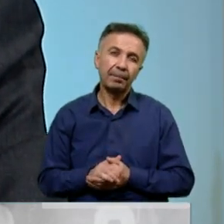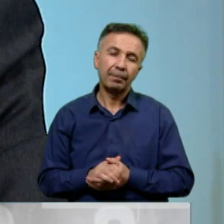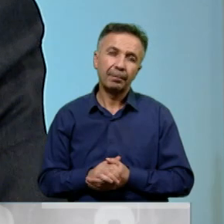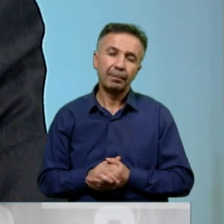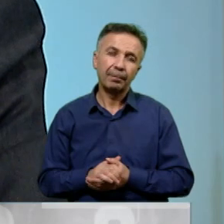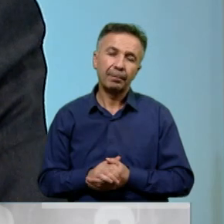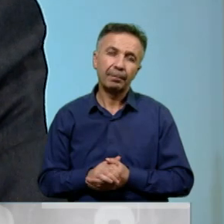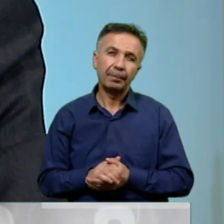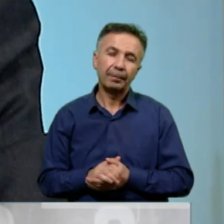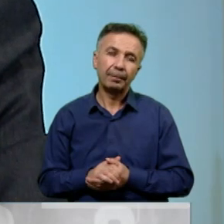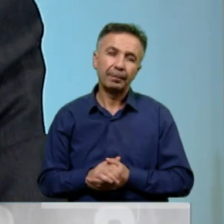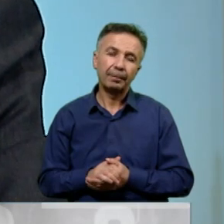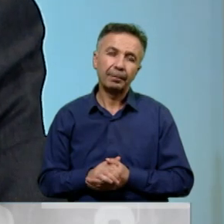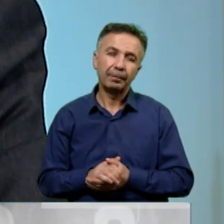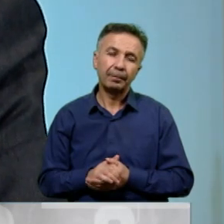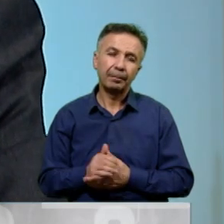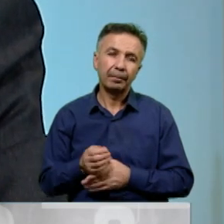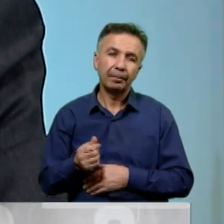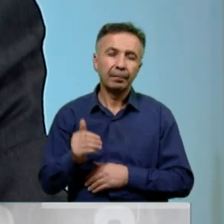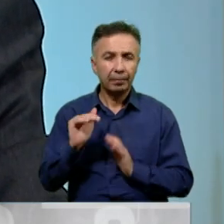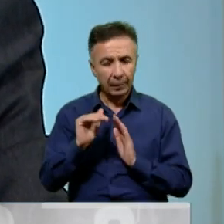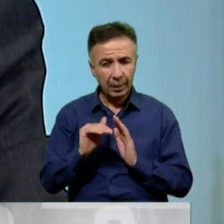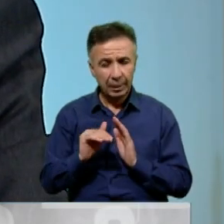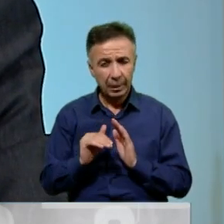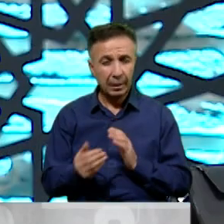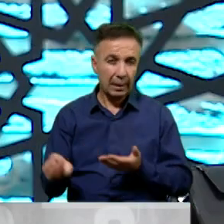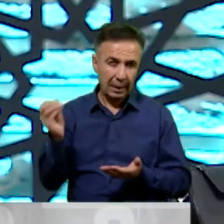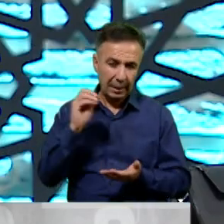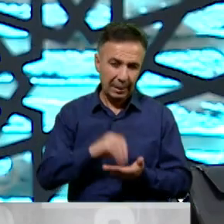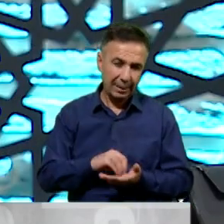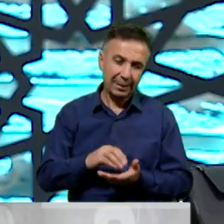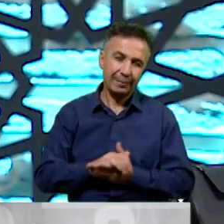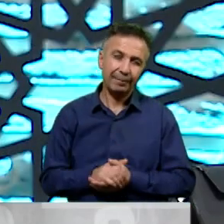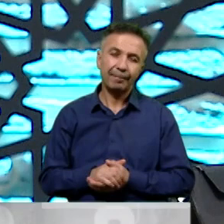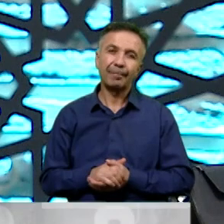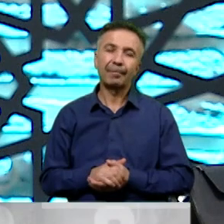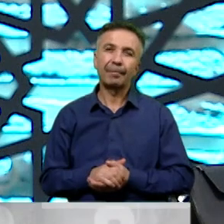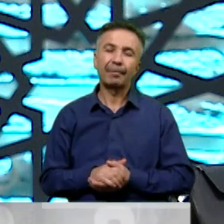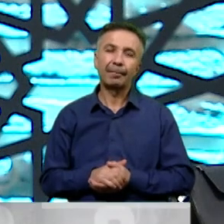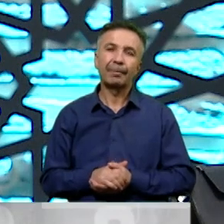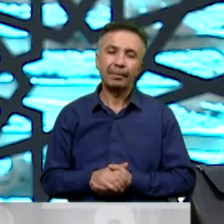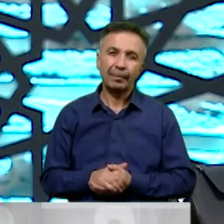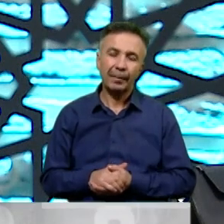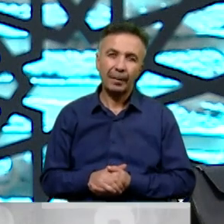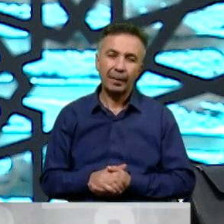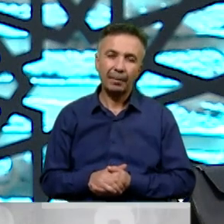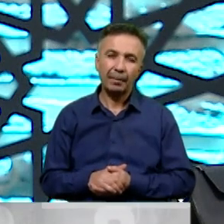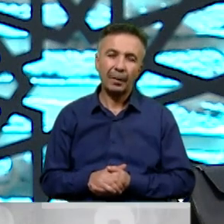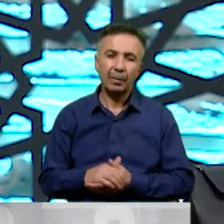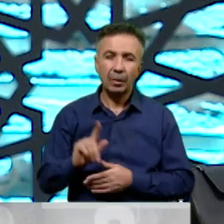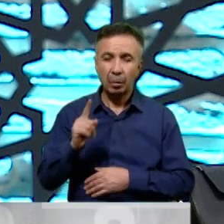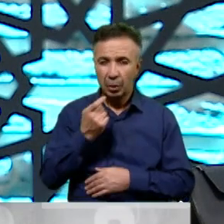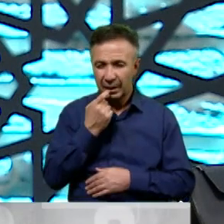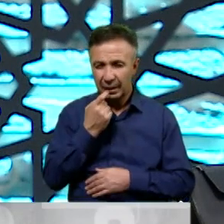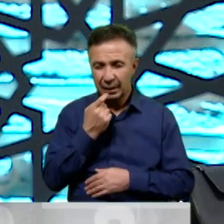Yani meblağ aşağılardaysa tamamlarsınız. Orası önemli değil mi hocam? Tabii, mesela tabii. Normalde bu sene